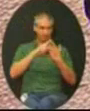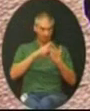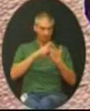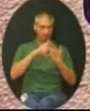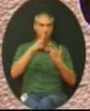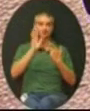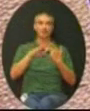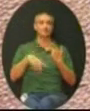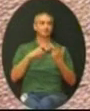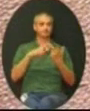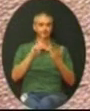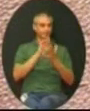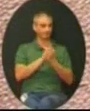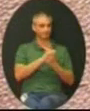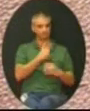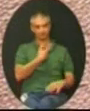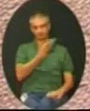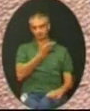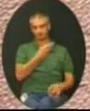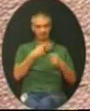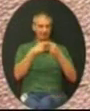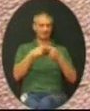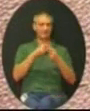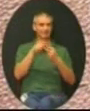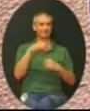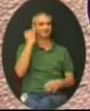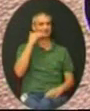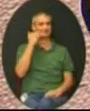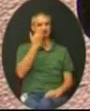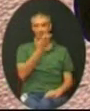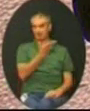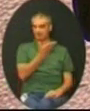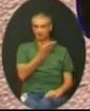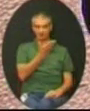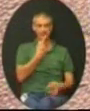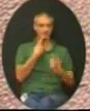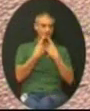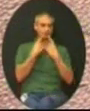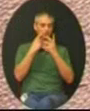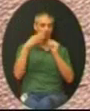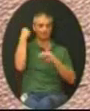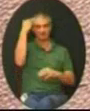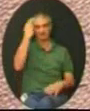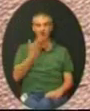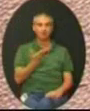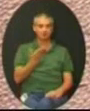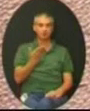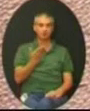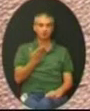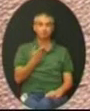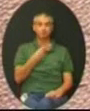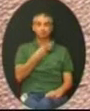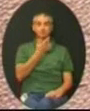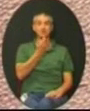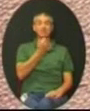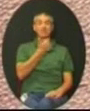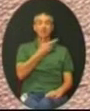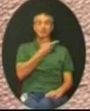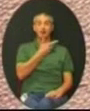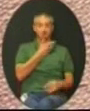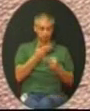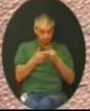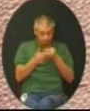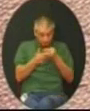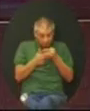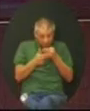גם ידידתי, חברת הכנסת ציפי לבני, במסע ומתן עם הפלסטינים, עמדו